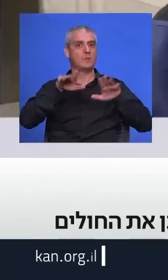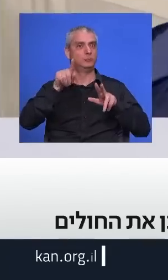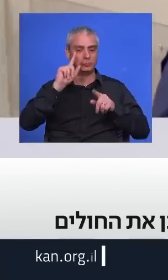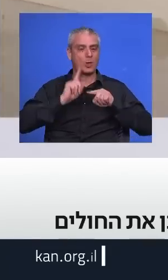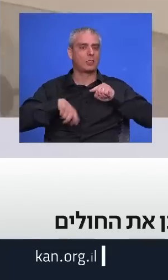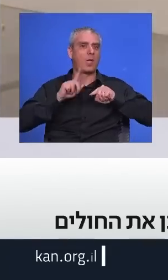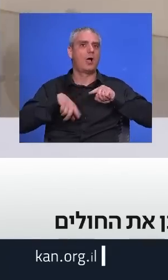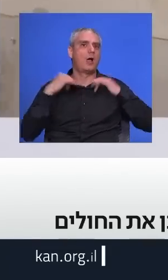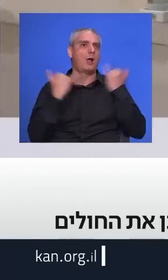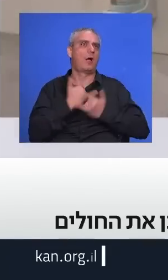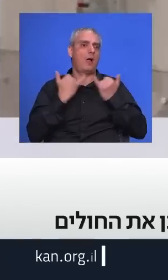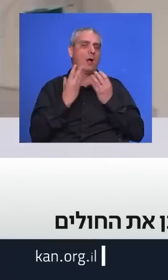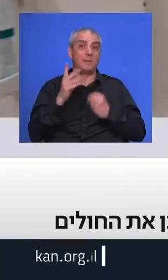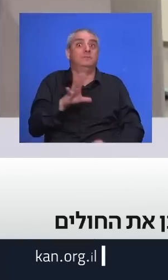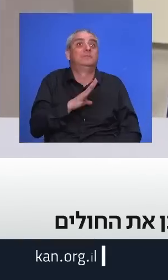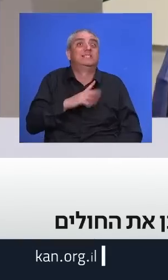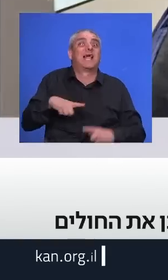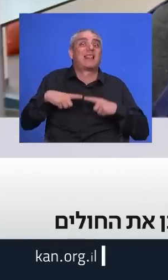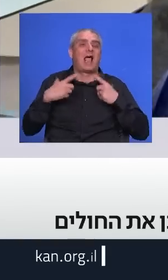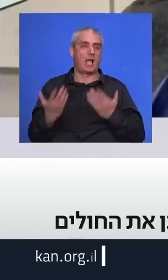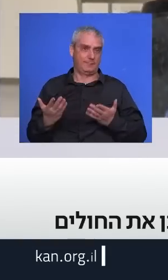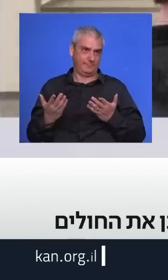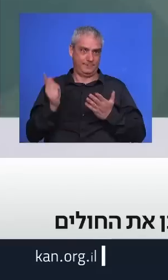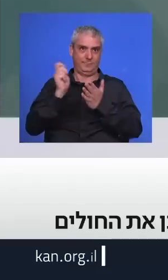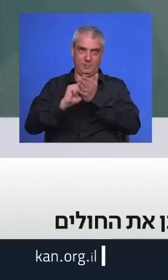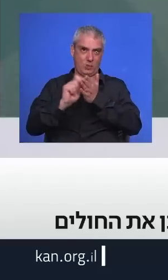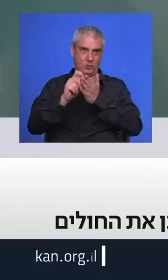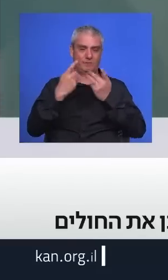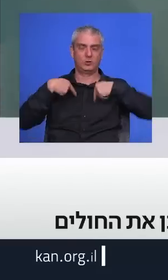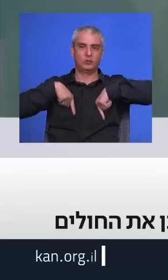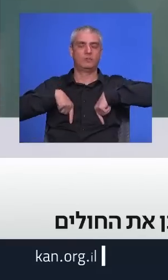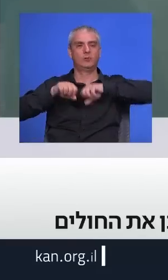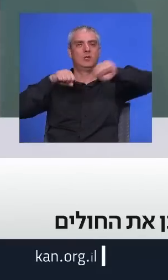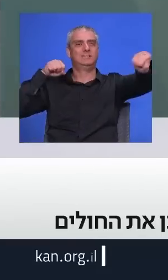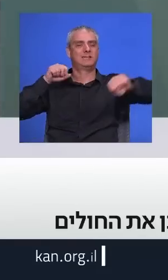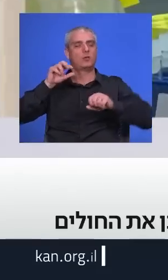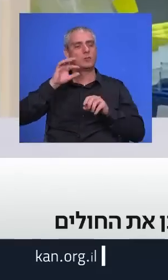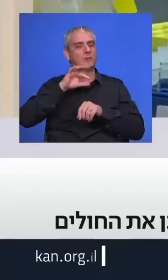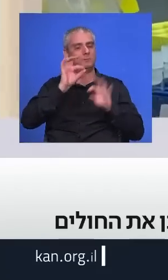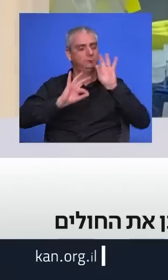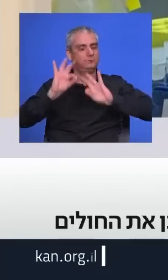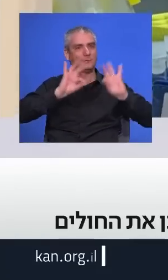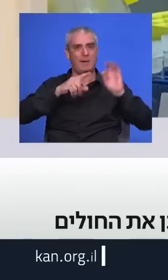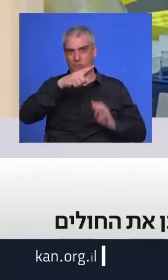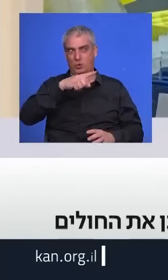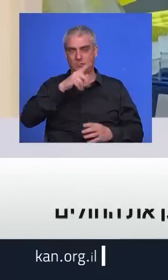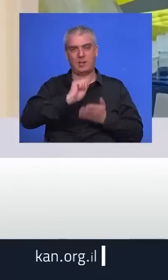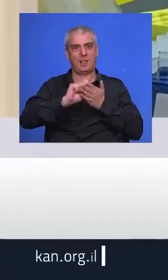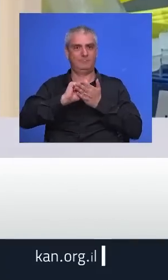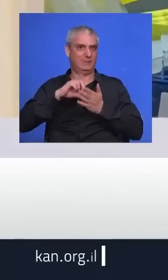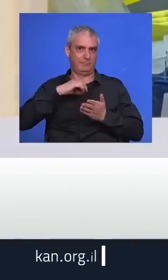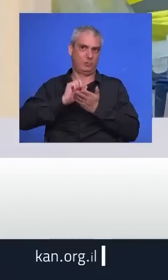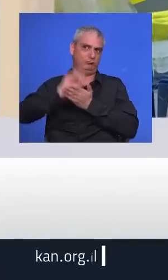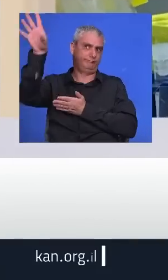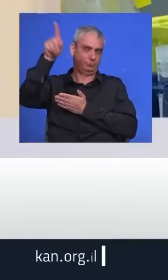טעויות שמסכנות חיי אדם, כך כותבת יושבת ראש הסתדרות המיקרוביולוגים ועובדי המעבדות למשרד הבריאות, למנכ"ל